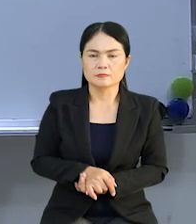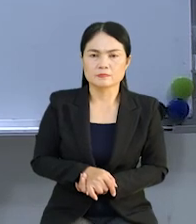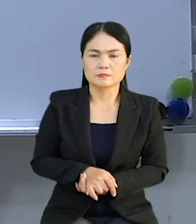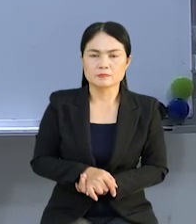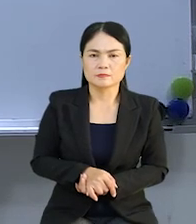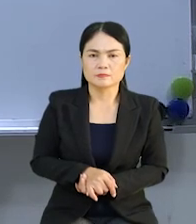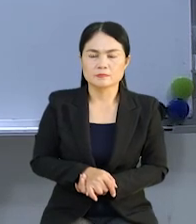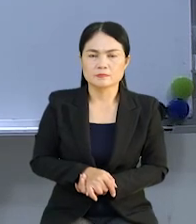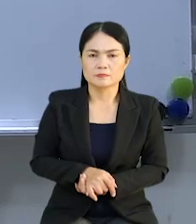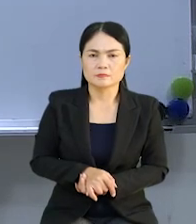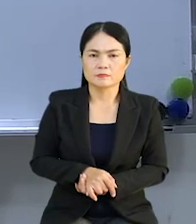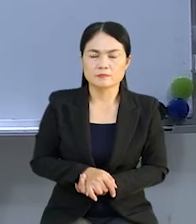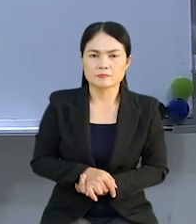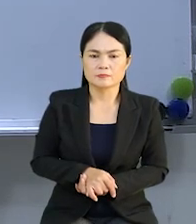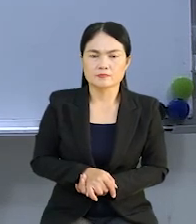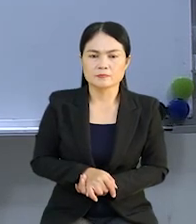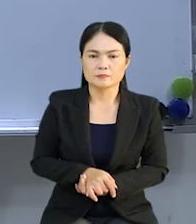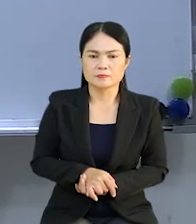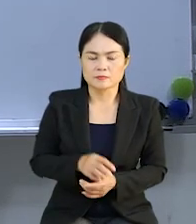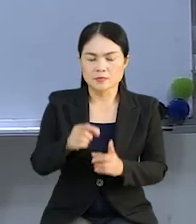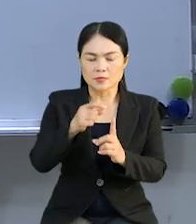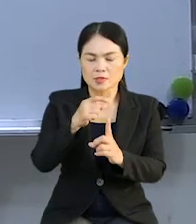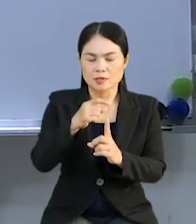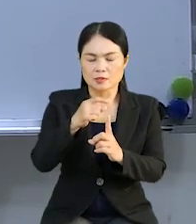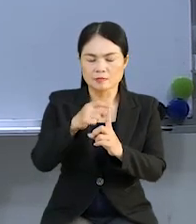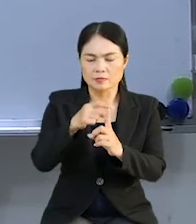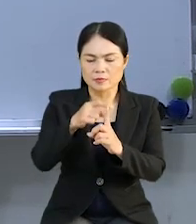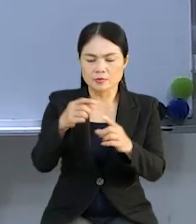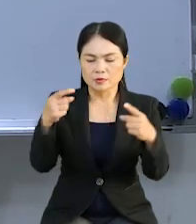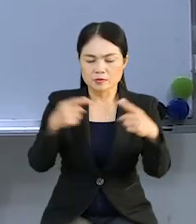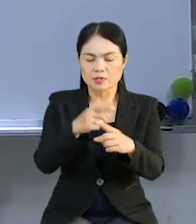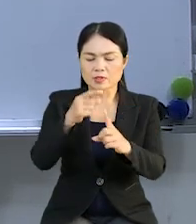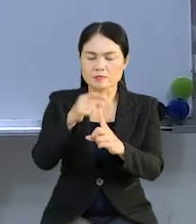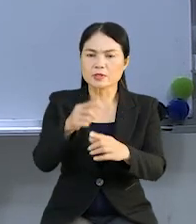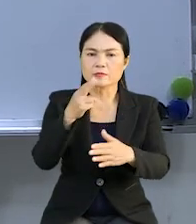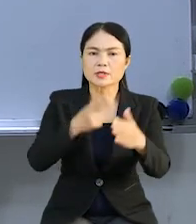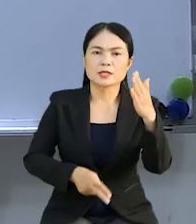บาดคนเมื่อบรรดาแต่เราคอยคนเราเปียบตัวนางเปียบไว้คลาคน